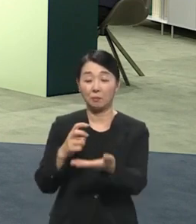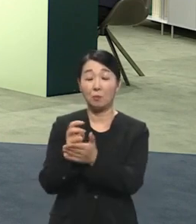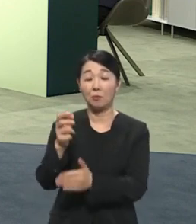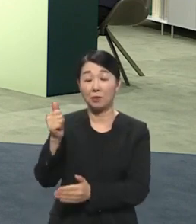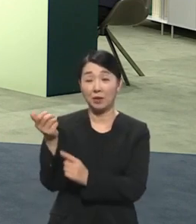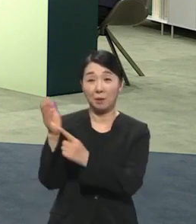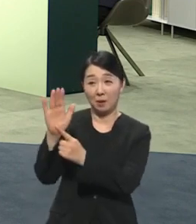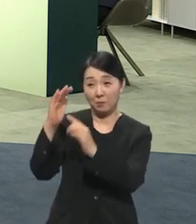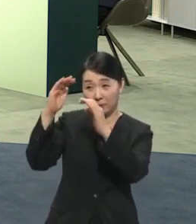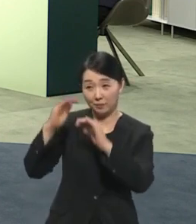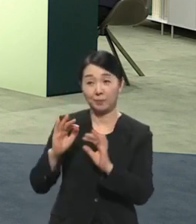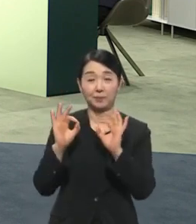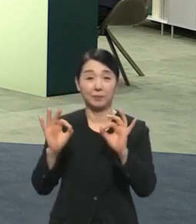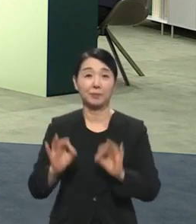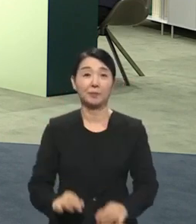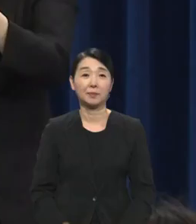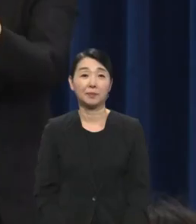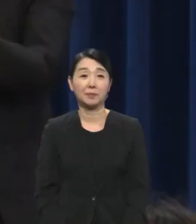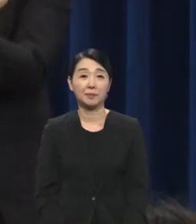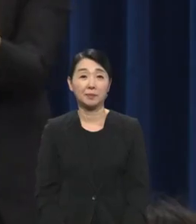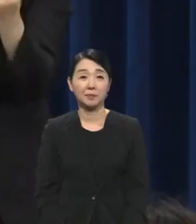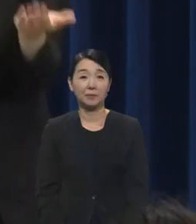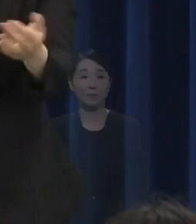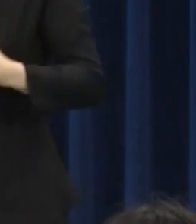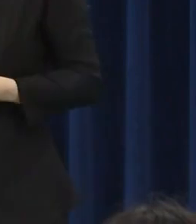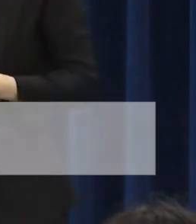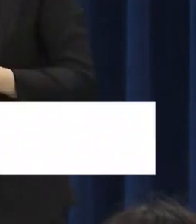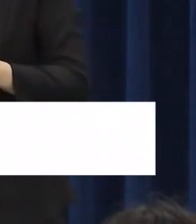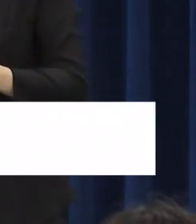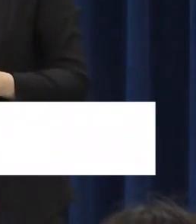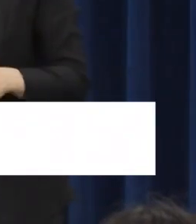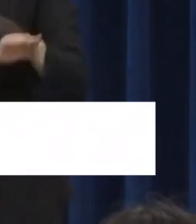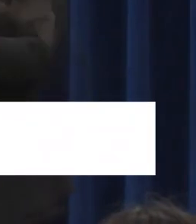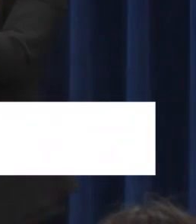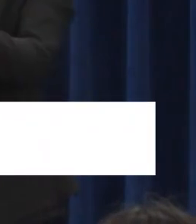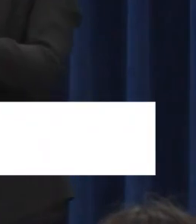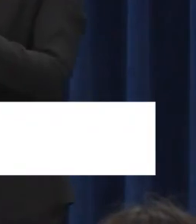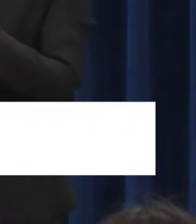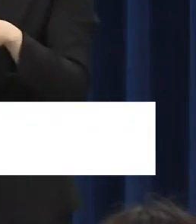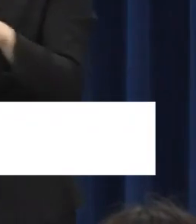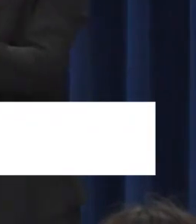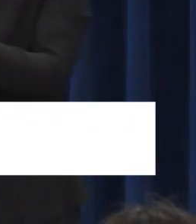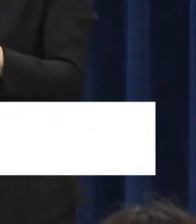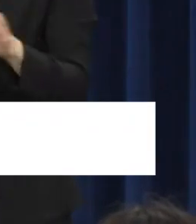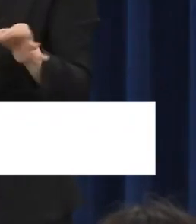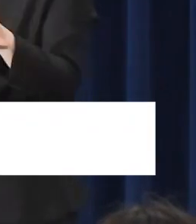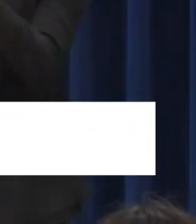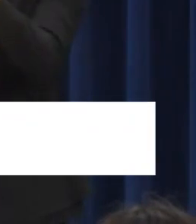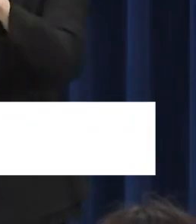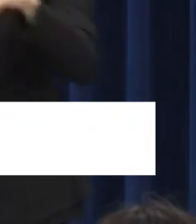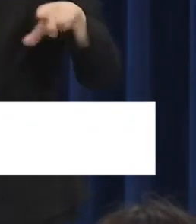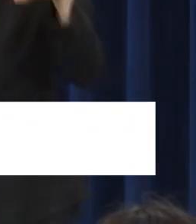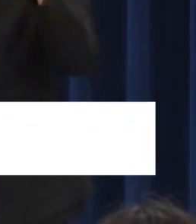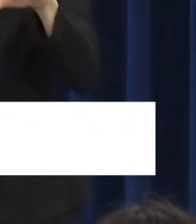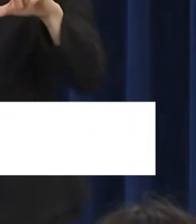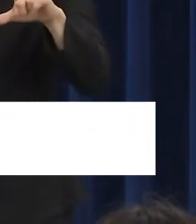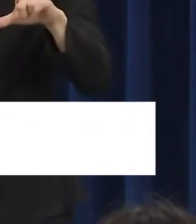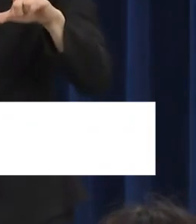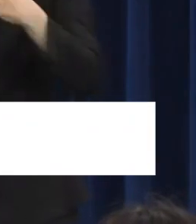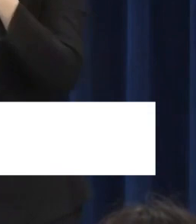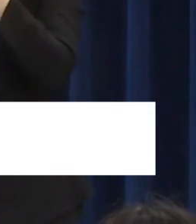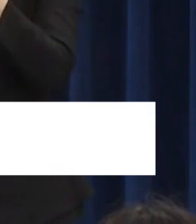장관의 발표로 들어보겠습니다 이번 사면은 무엇보다 서민경제의 어려움이 심각한 상황인 점을